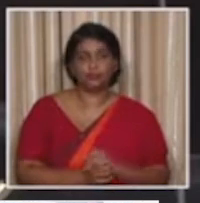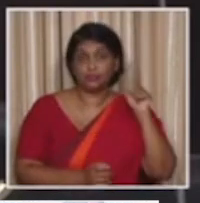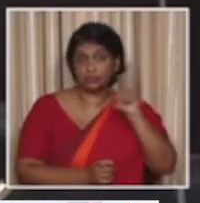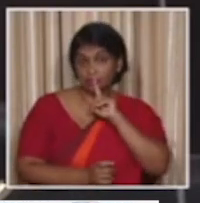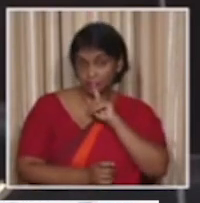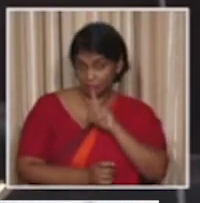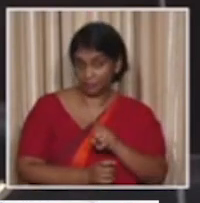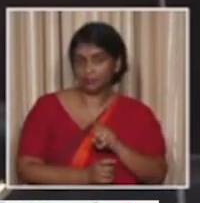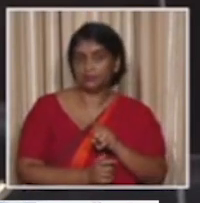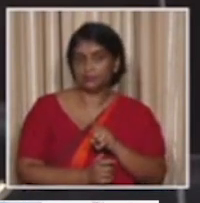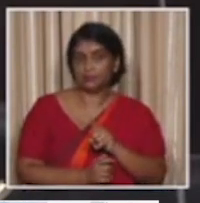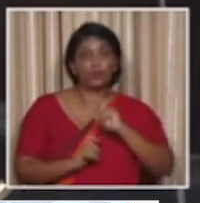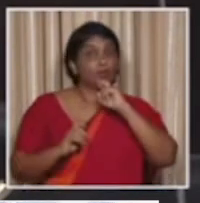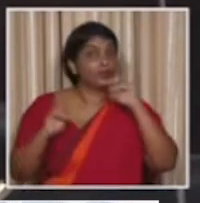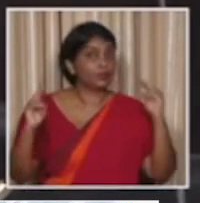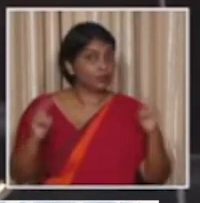කියනවා.